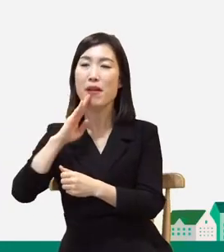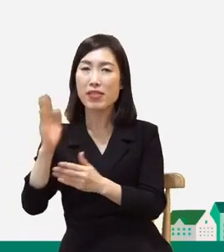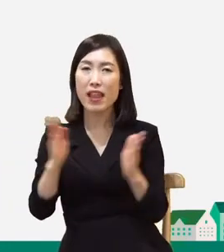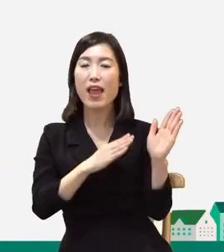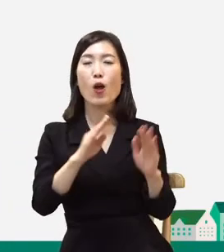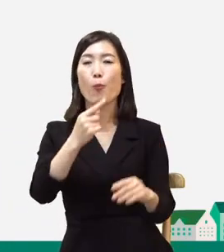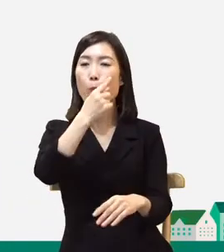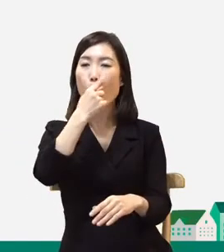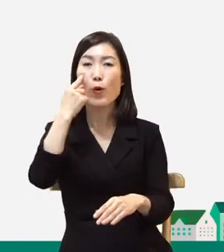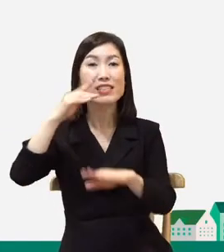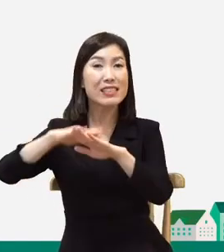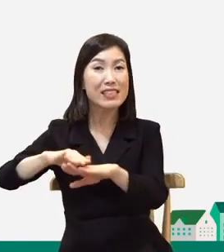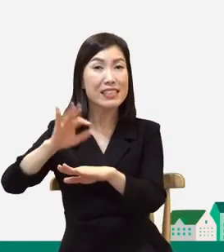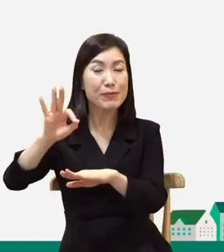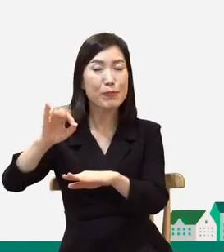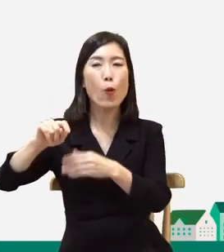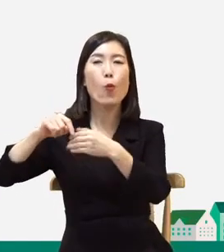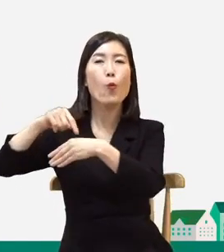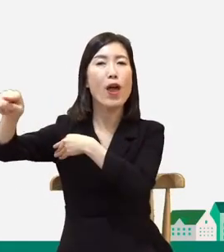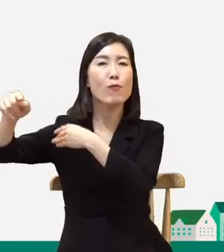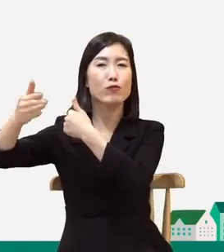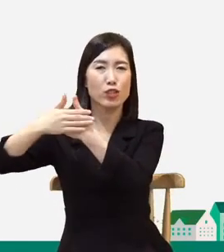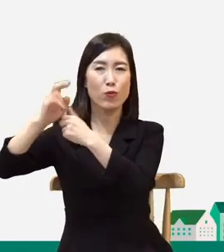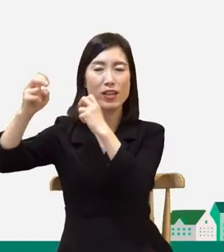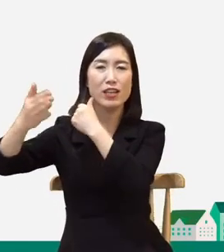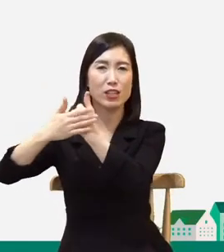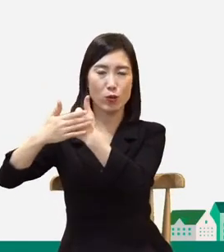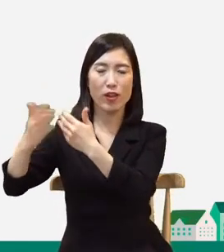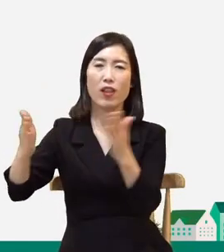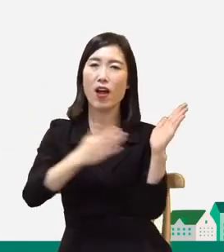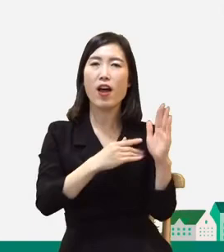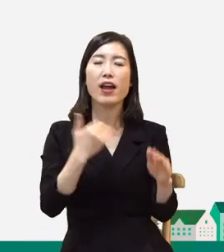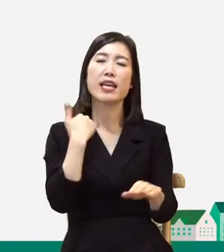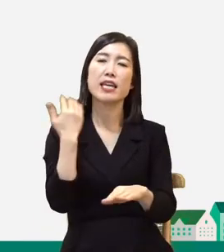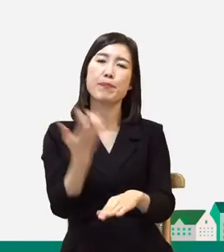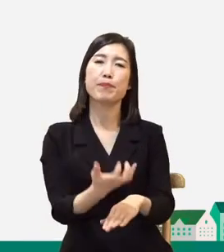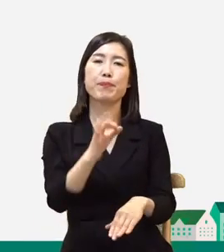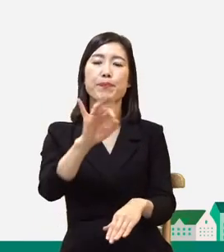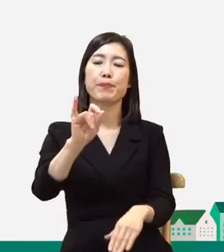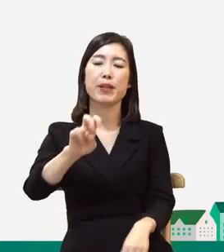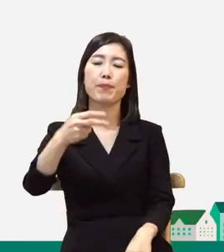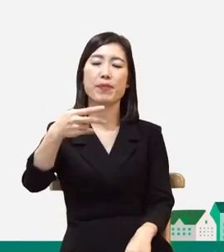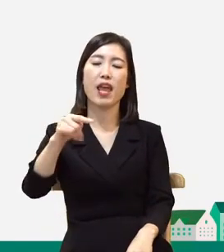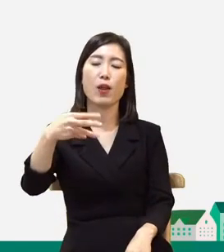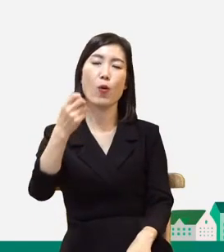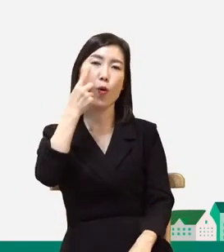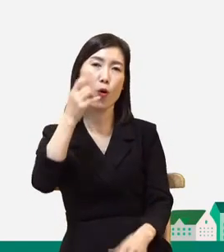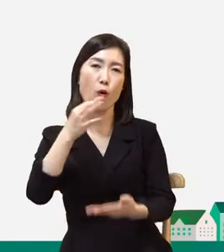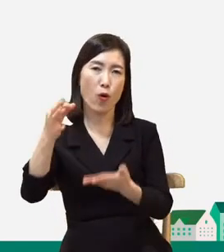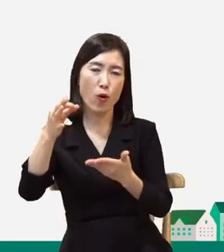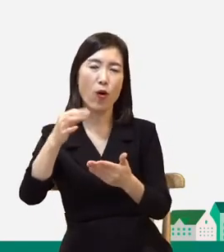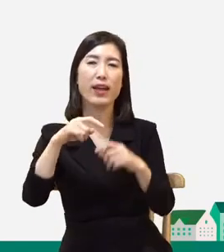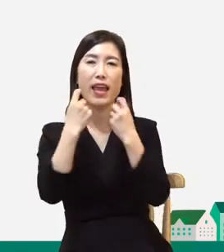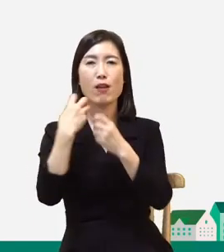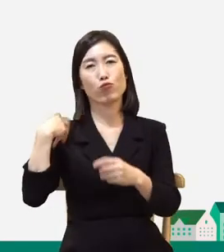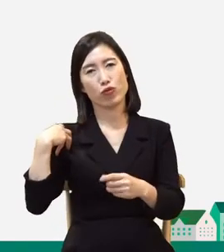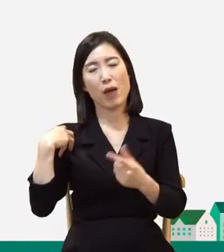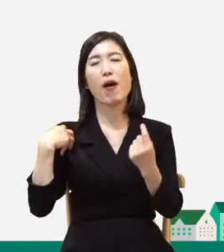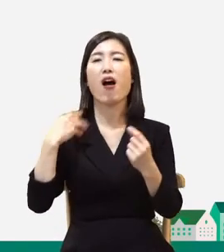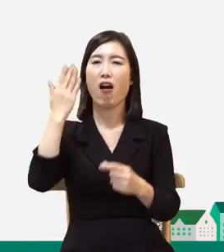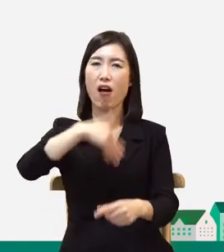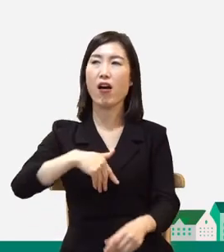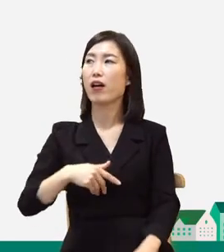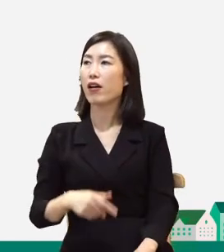보증금은 이제 외부의 지원으로 마련했고 임대료는 이제 개별 입주자가 내는 이런 방식으로 설명을 노숙인의